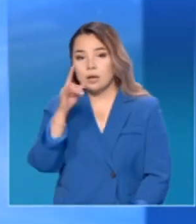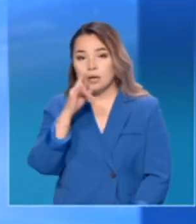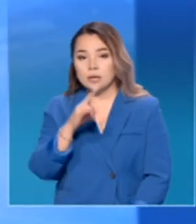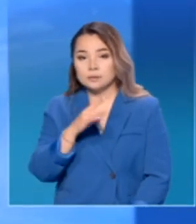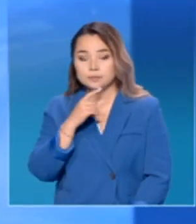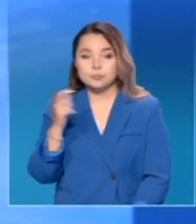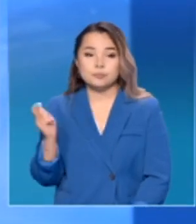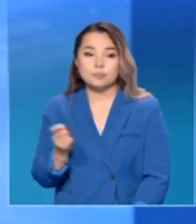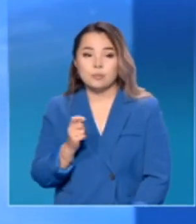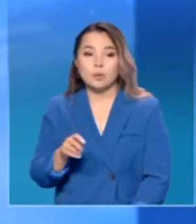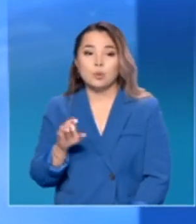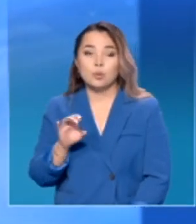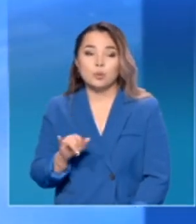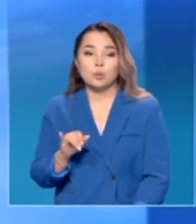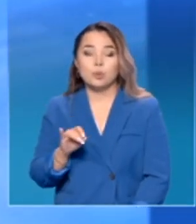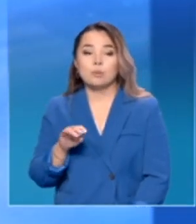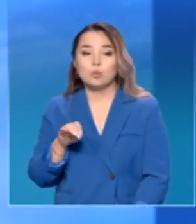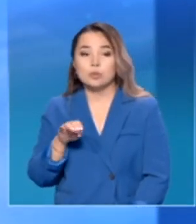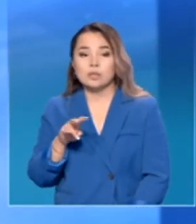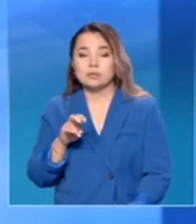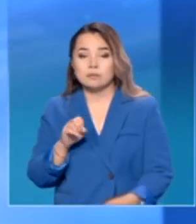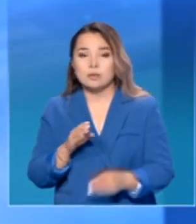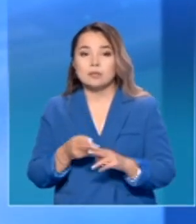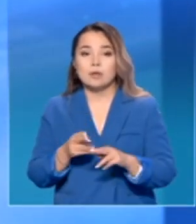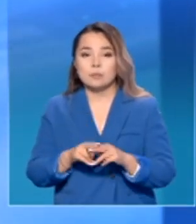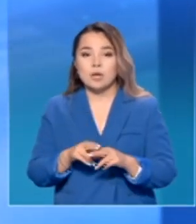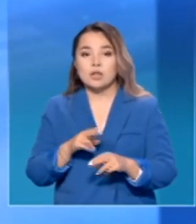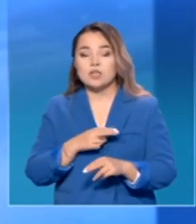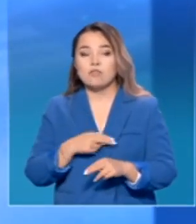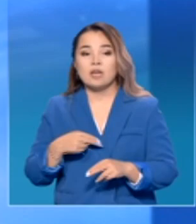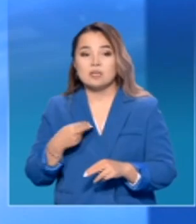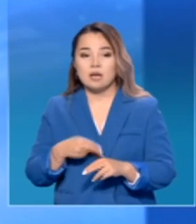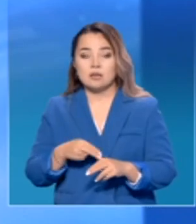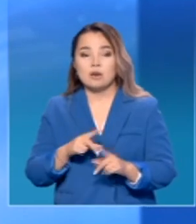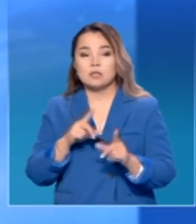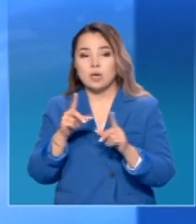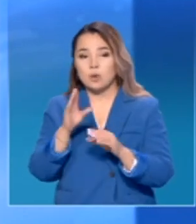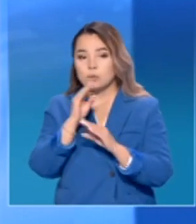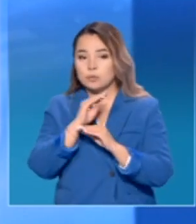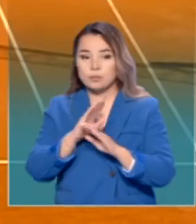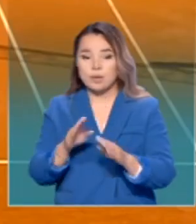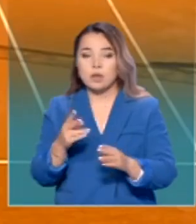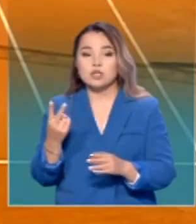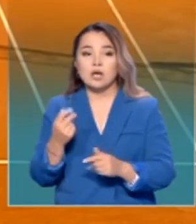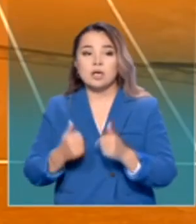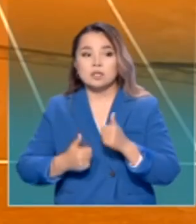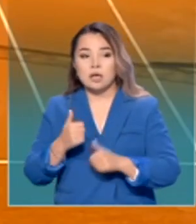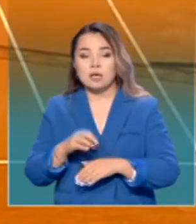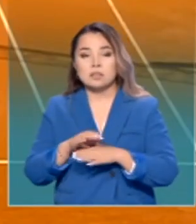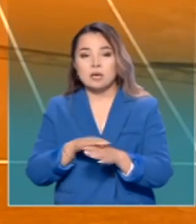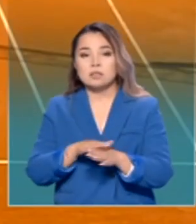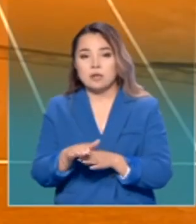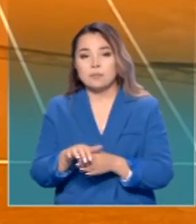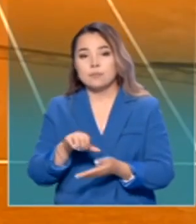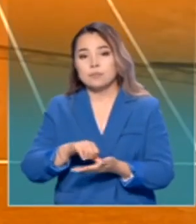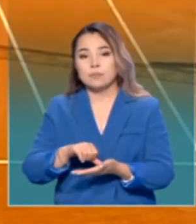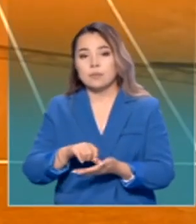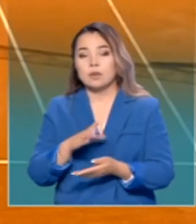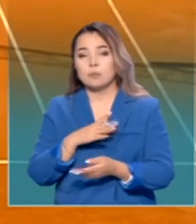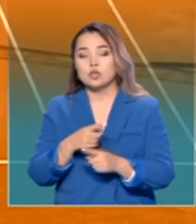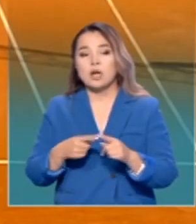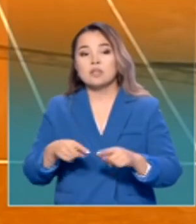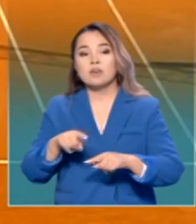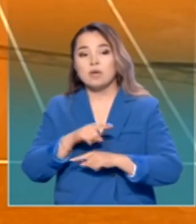Қазақстандық теннисші Юлия Путинцева Швециядағы турнирдің финалына шыға алмады. Жарыстың екінші ракеткасы болып тіркелген жерлесіміз жартылай